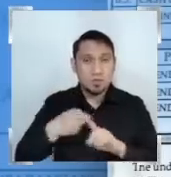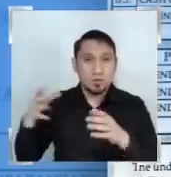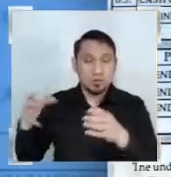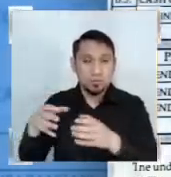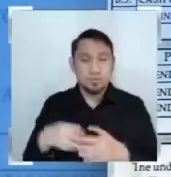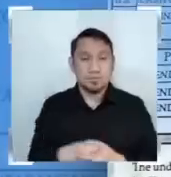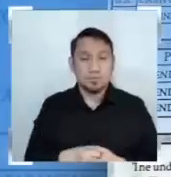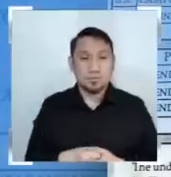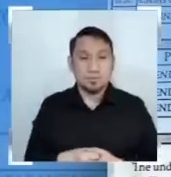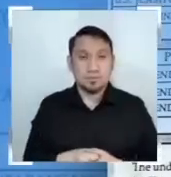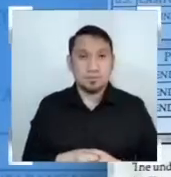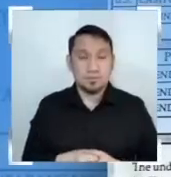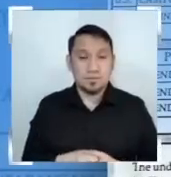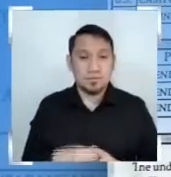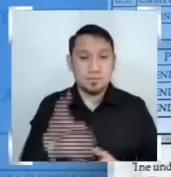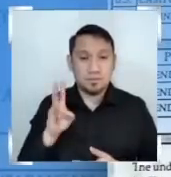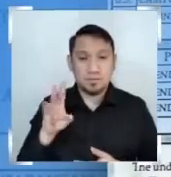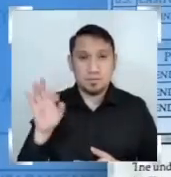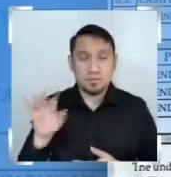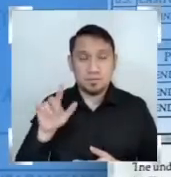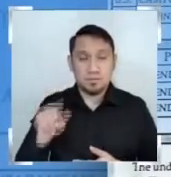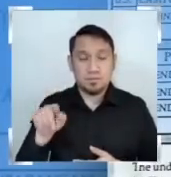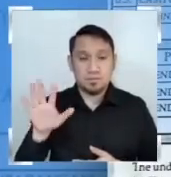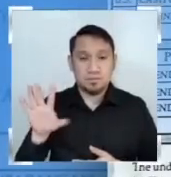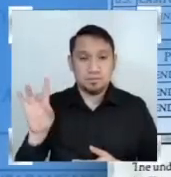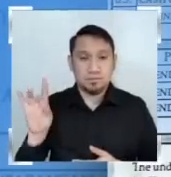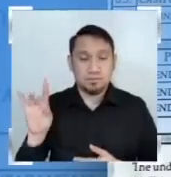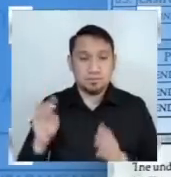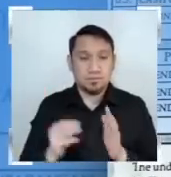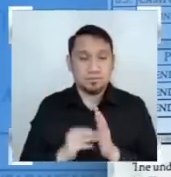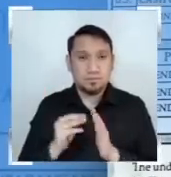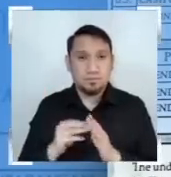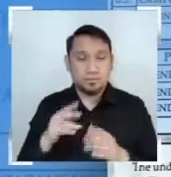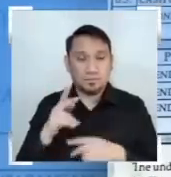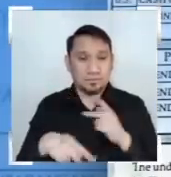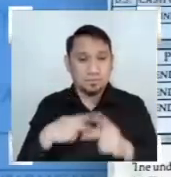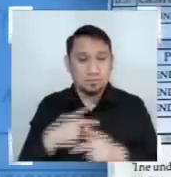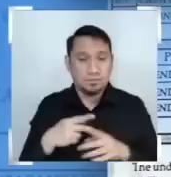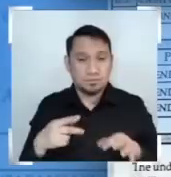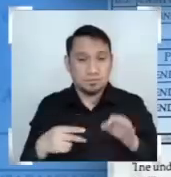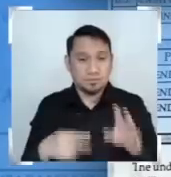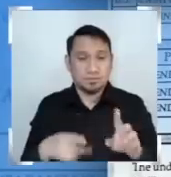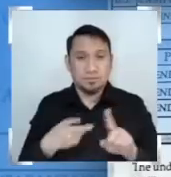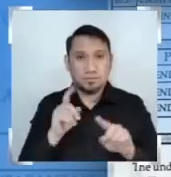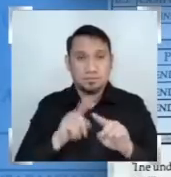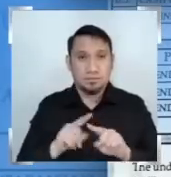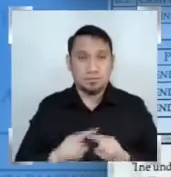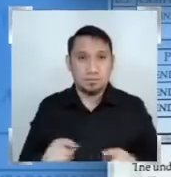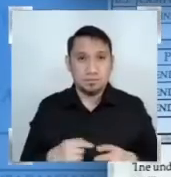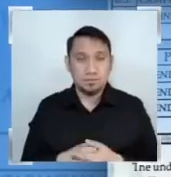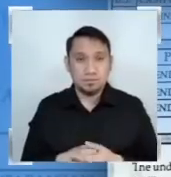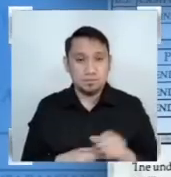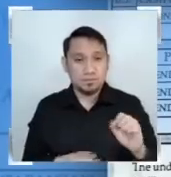CMD. 79.58 million naman ng in-kind contribution mula sa iba't ibang source. Base sa kanyang SOCE, wala